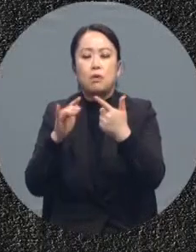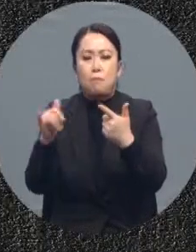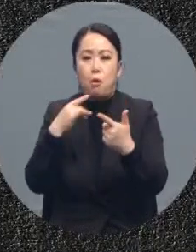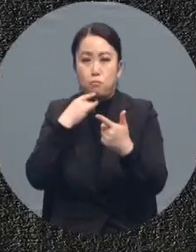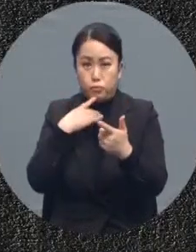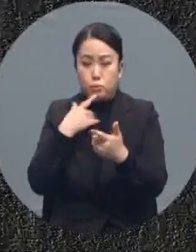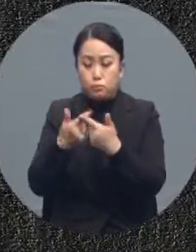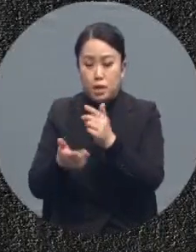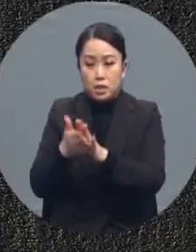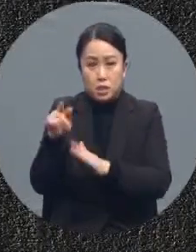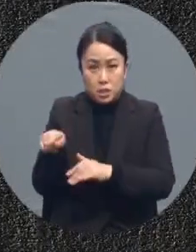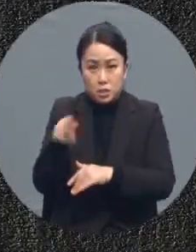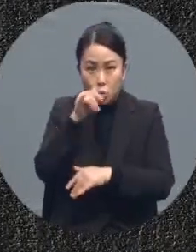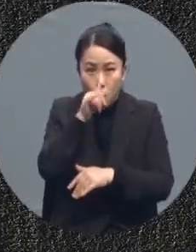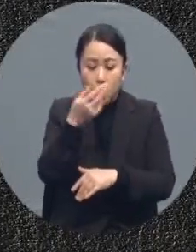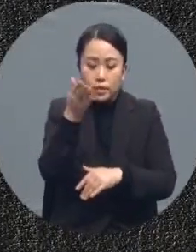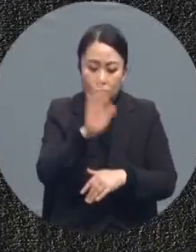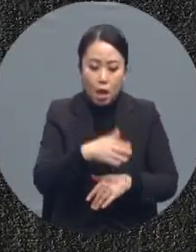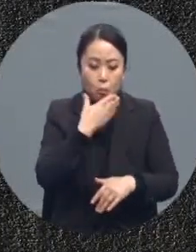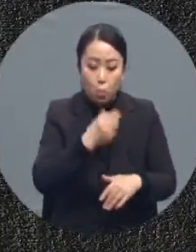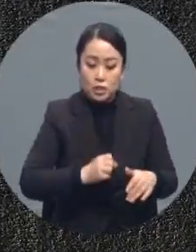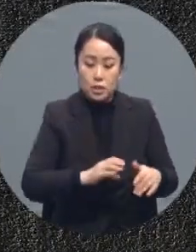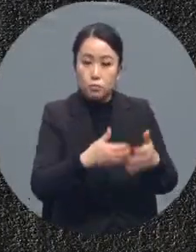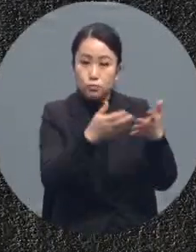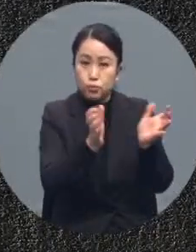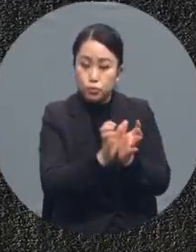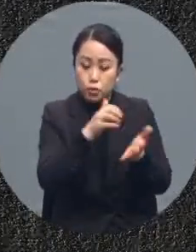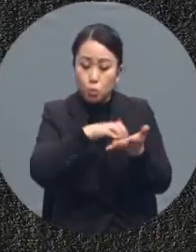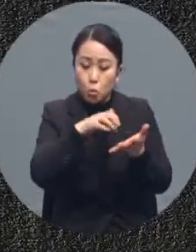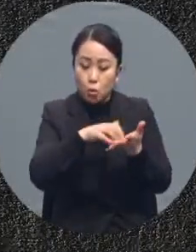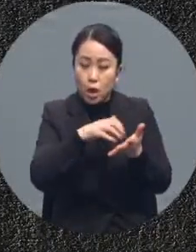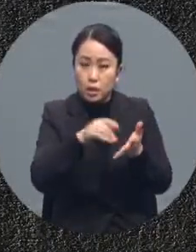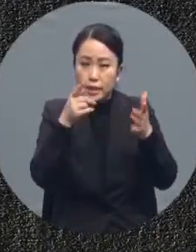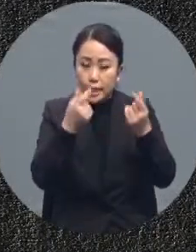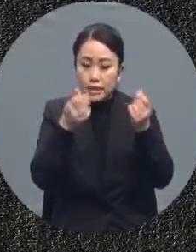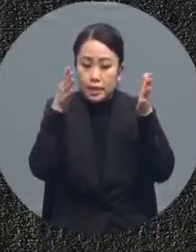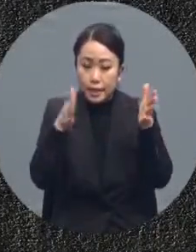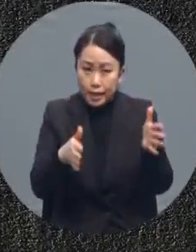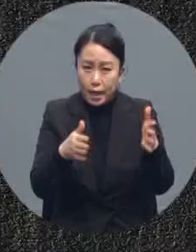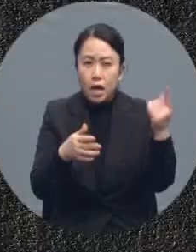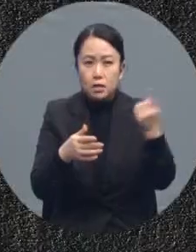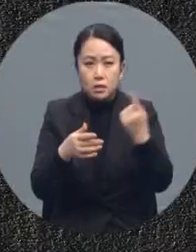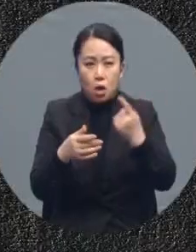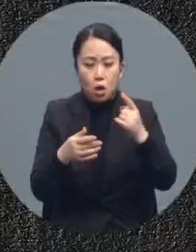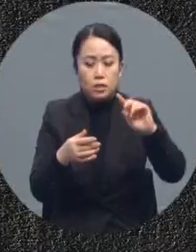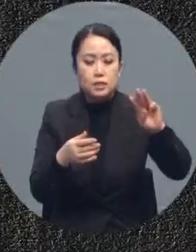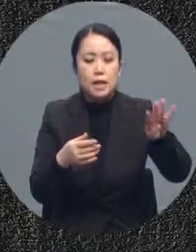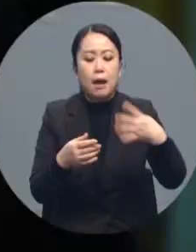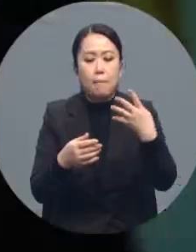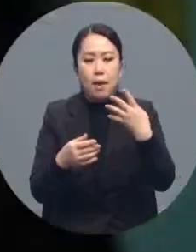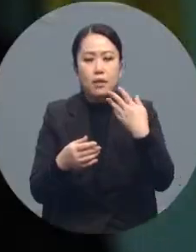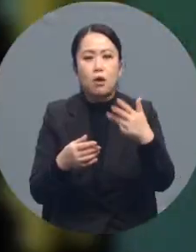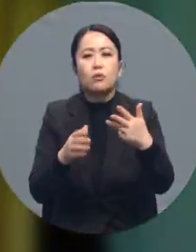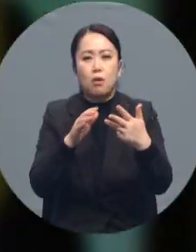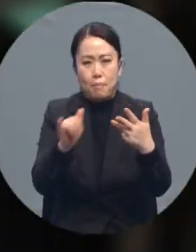반면 같은 기간 복지부 통계는 148명 10배 이상 많습니다